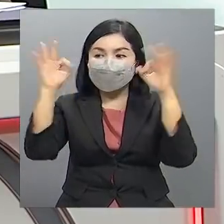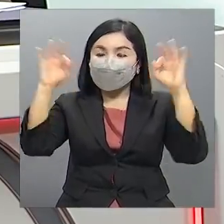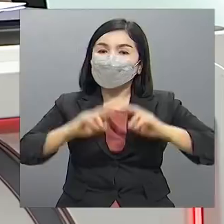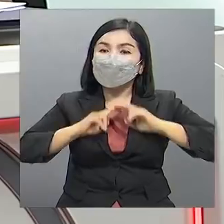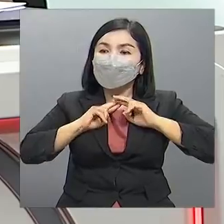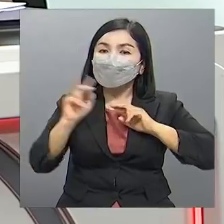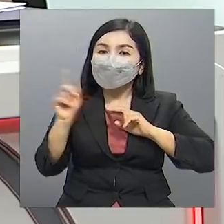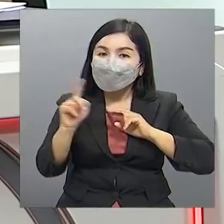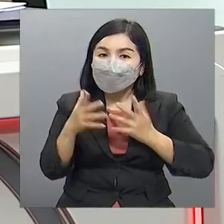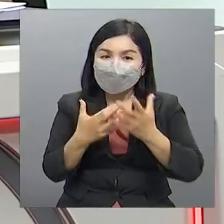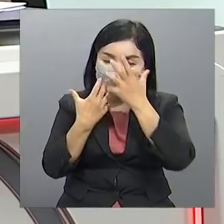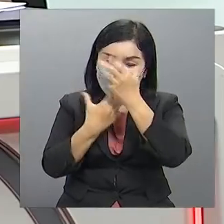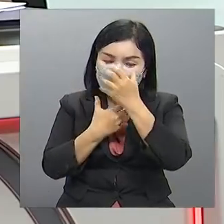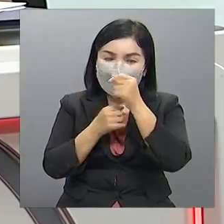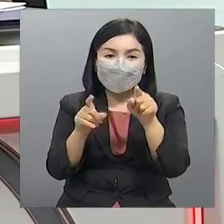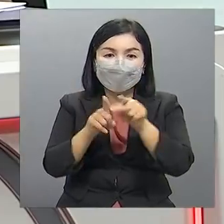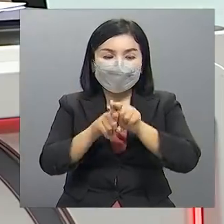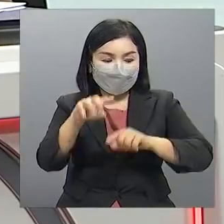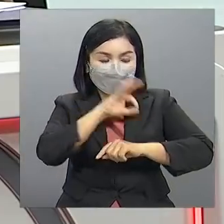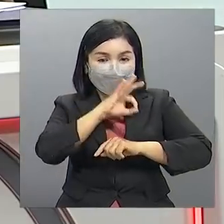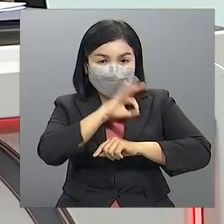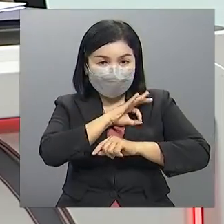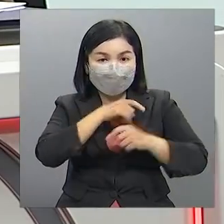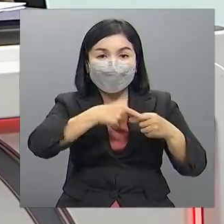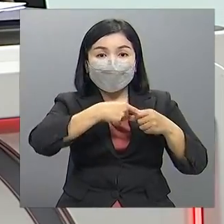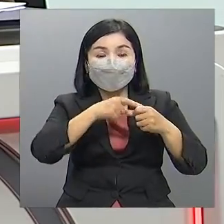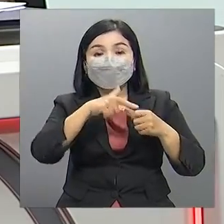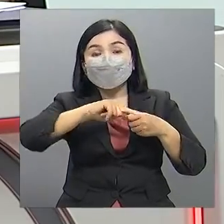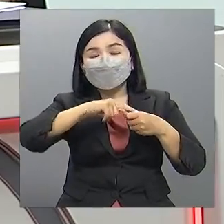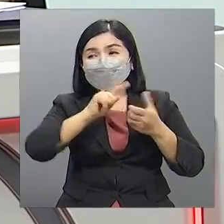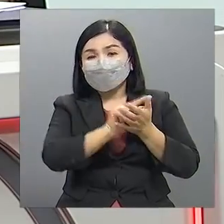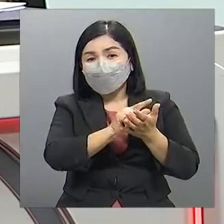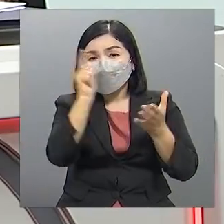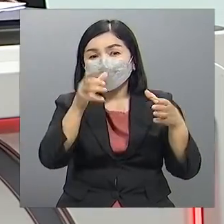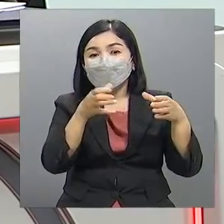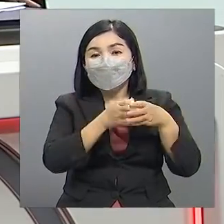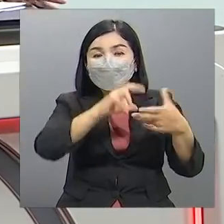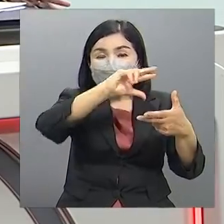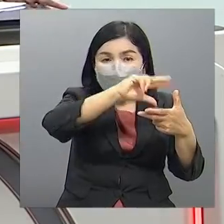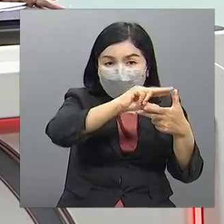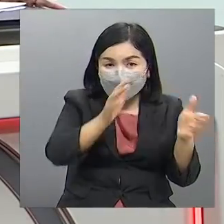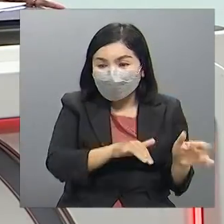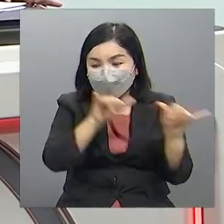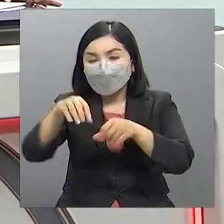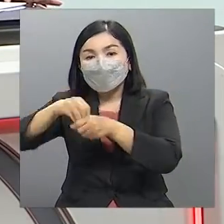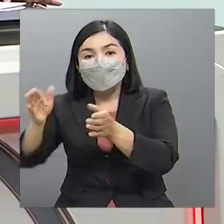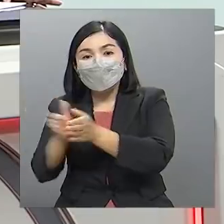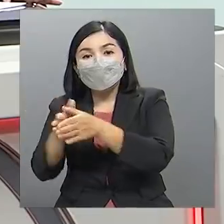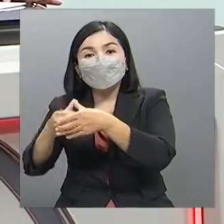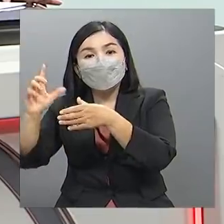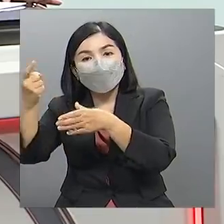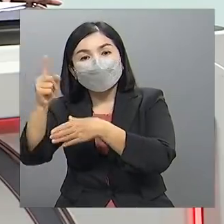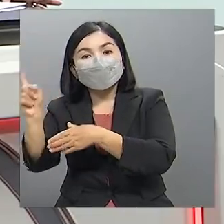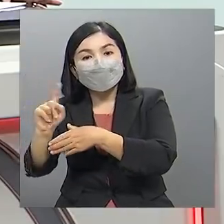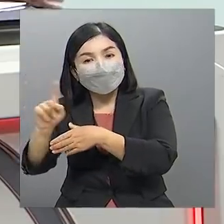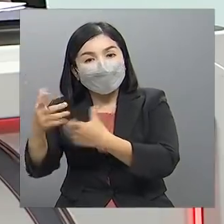สนใจด้วยเหมือนกันว่าสมาชิกที่ออกมาจากพลังประชารัฐจะอยู่กันครบถ้วนกับเศรษฐกิจใหม่ด้วยหรือไม่นะคะแต่ว่าหลังจากนี้ก็ต้องดูท่า